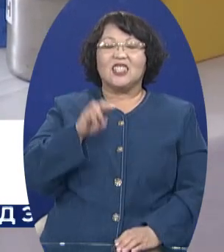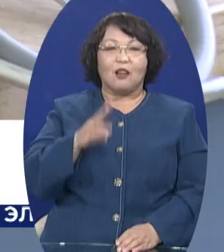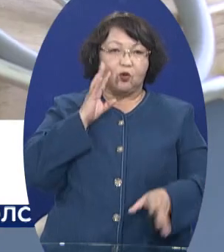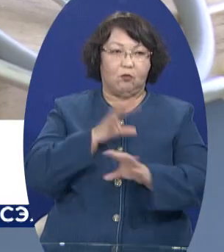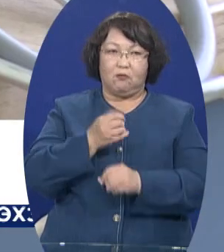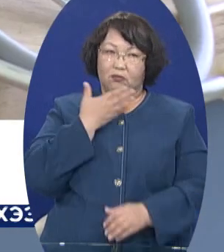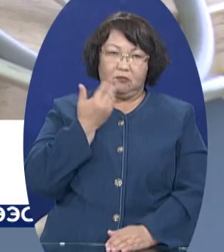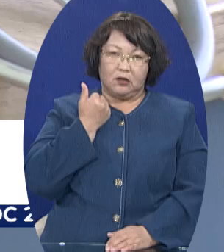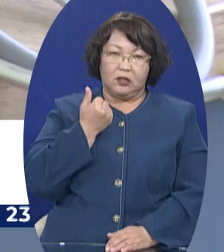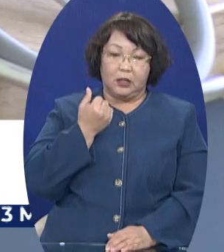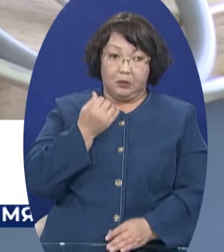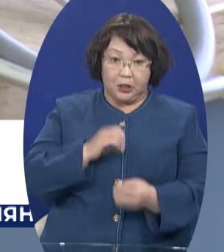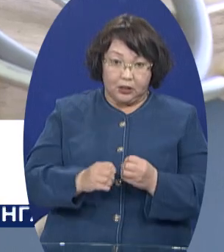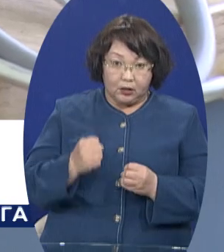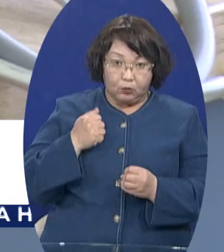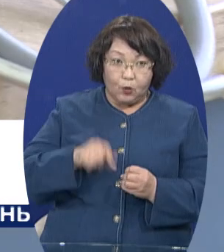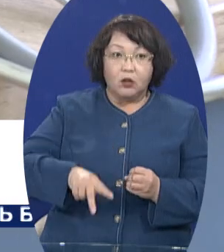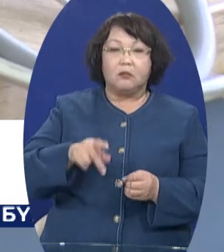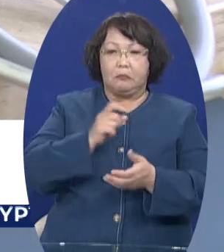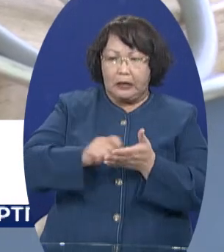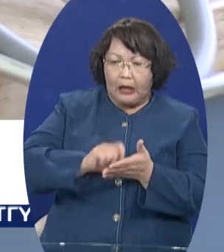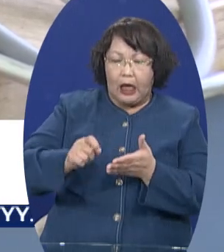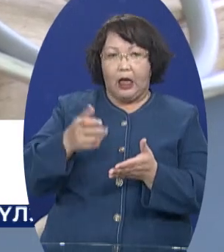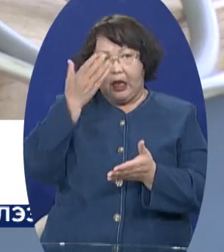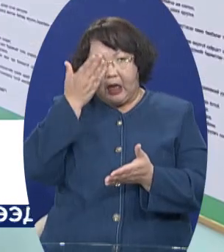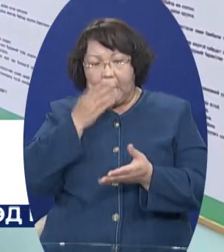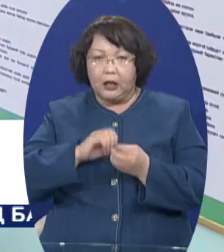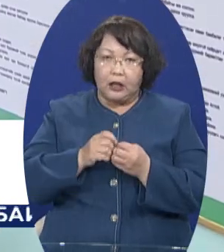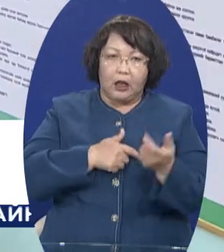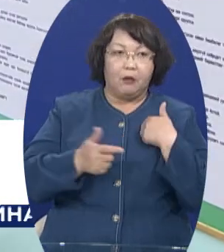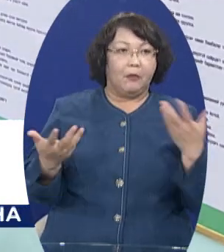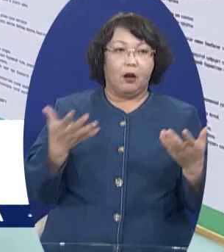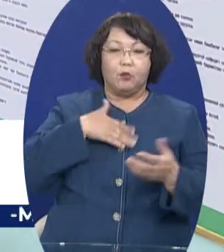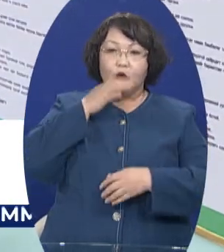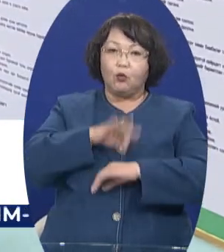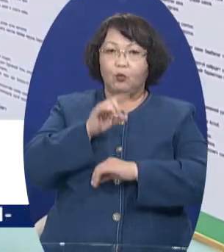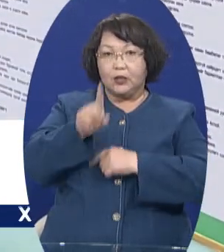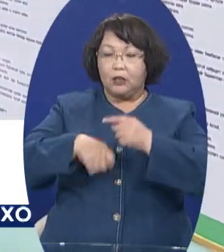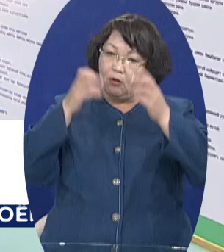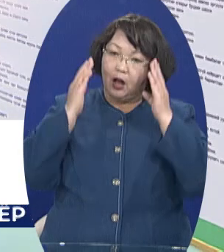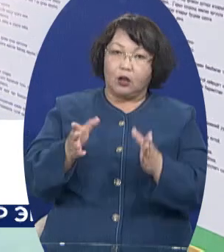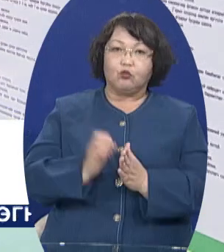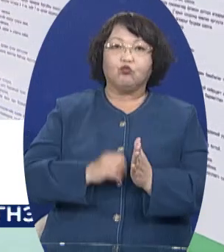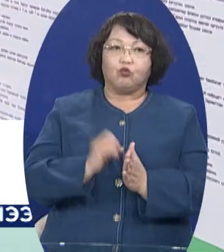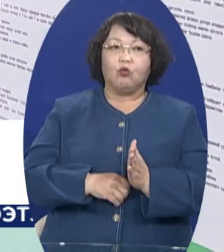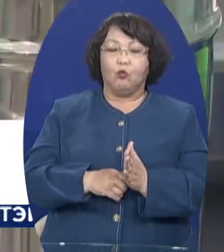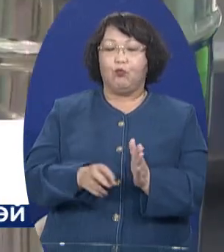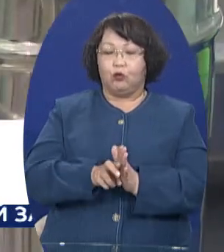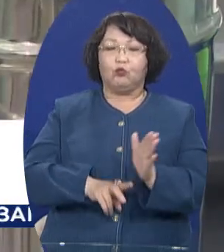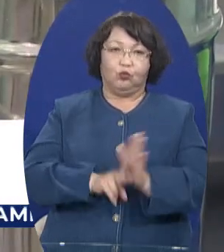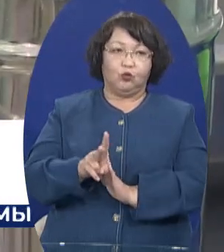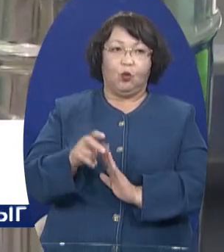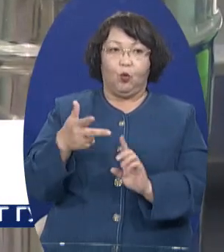эмч ажилтнууд бичиг цаастай илүү цаг зарцуулах нь багасж өвчтнүүдэд илүү их анхаарах боломж гарна. 3-р санхүүжилтийн